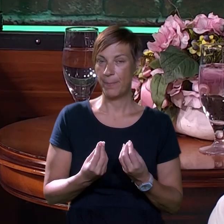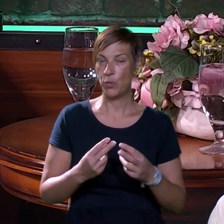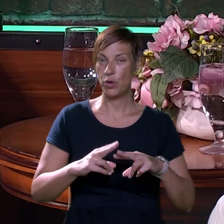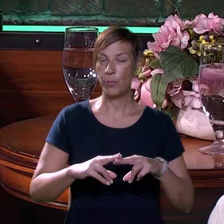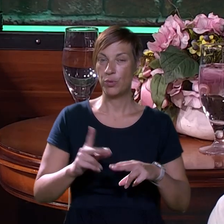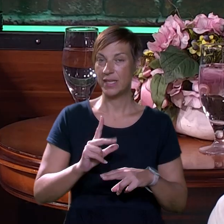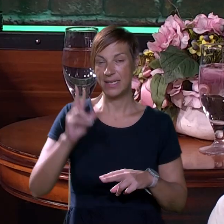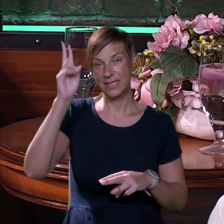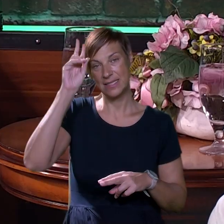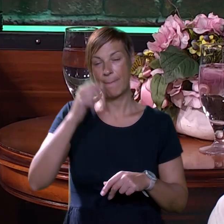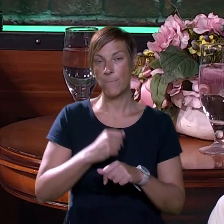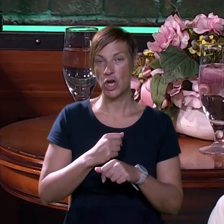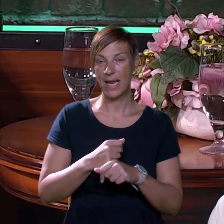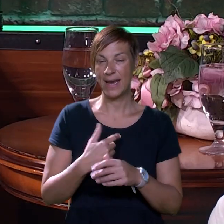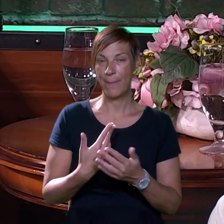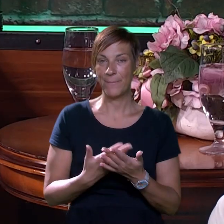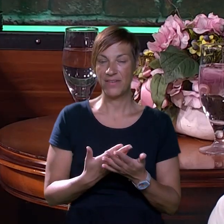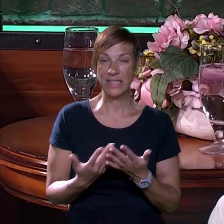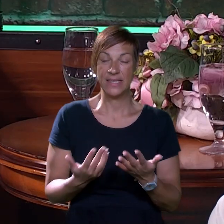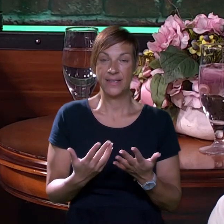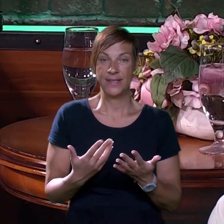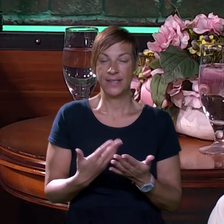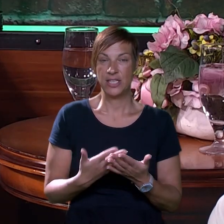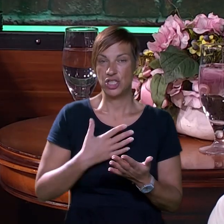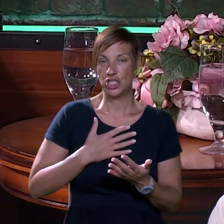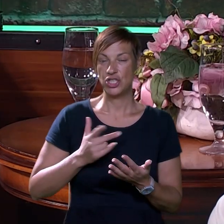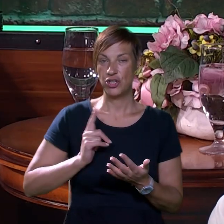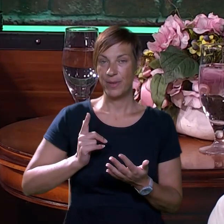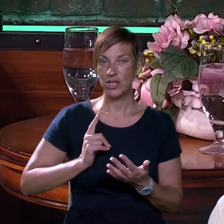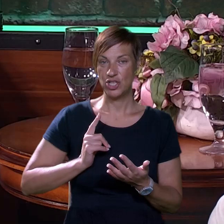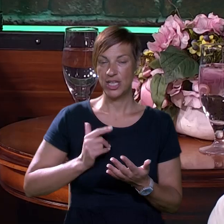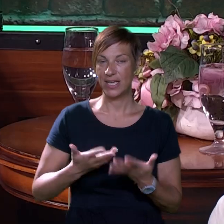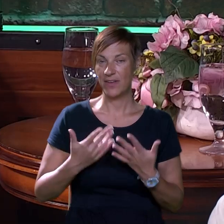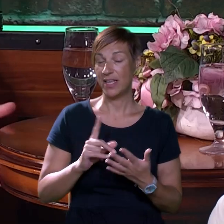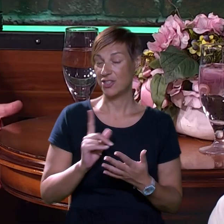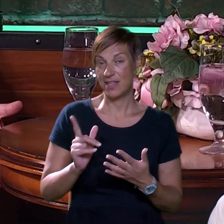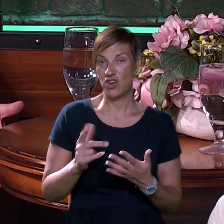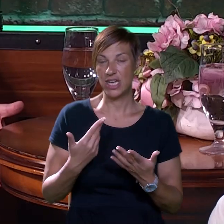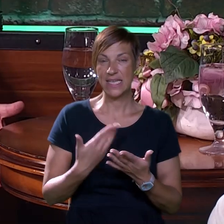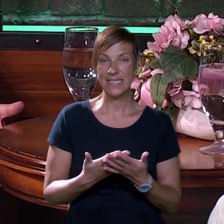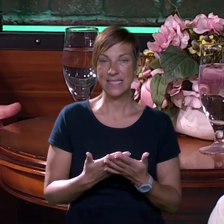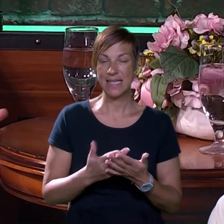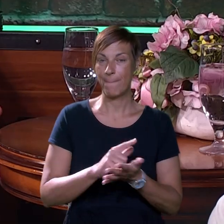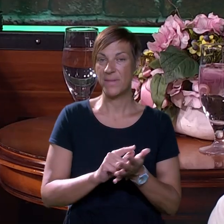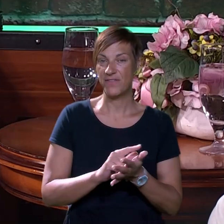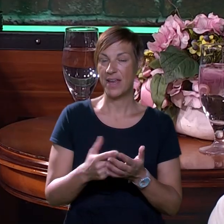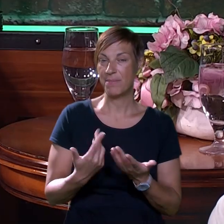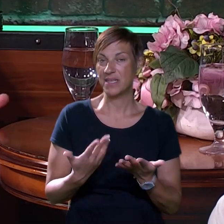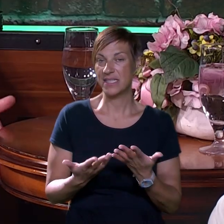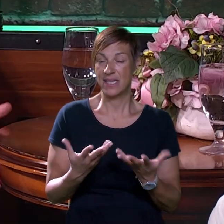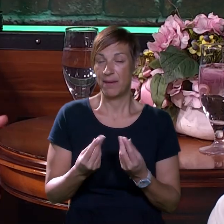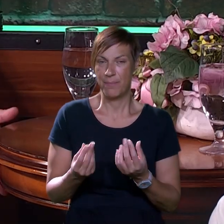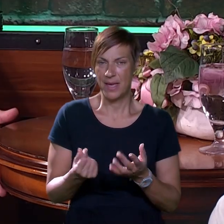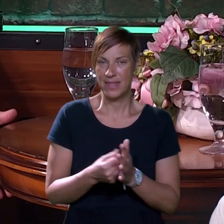puno puta nisam mogla napraviti nešto što je se od mene očekivalo. Jednostavno nisam. Vremenski,